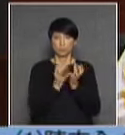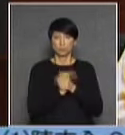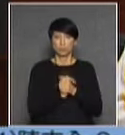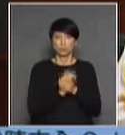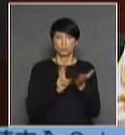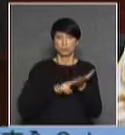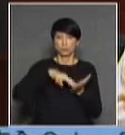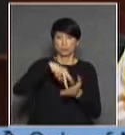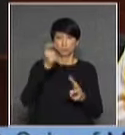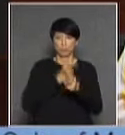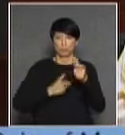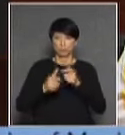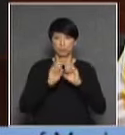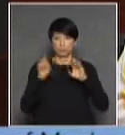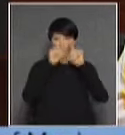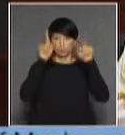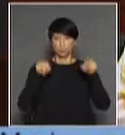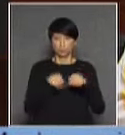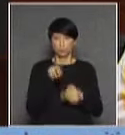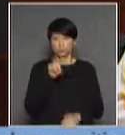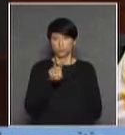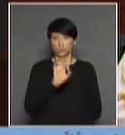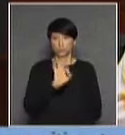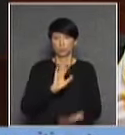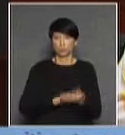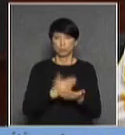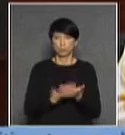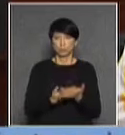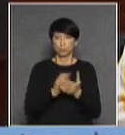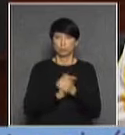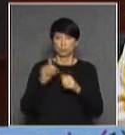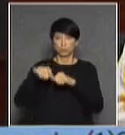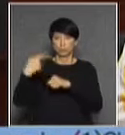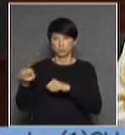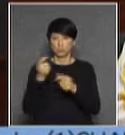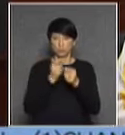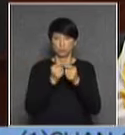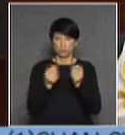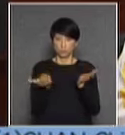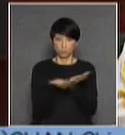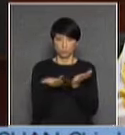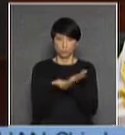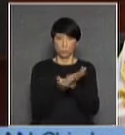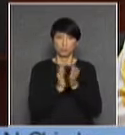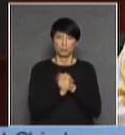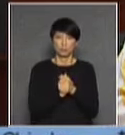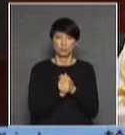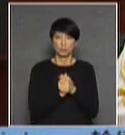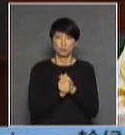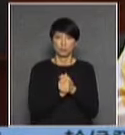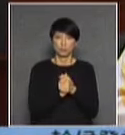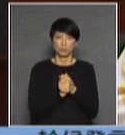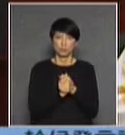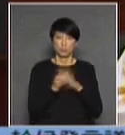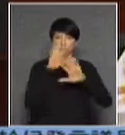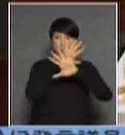的财政的报告啦，但是从其他的资料显示呢，另外有其他的网